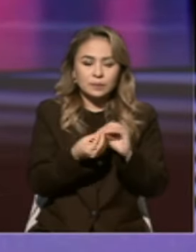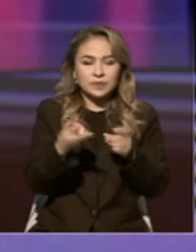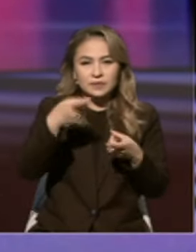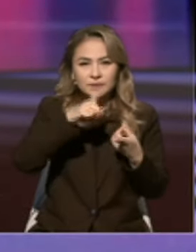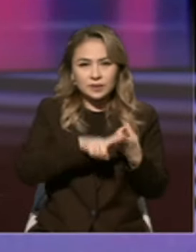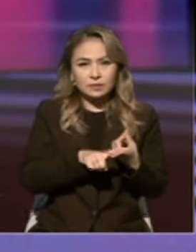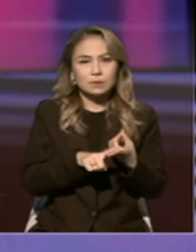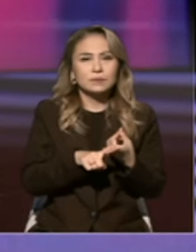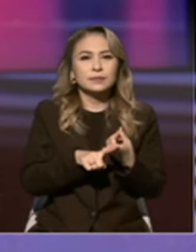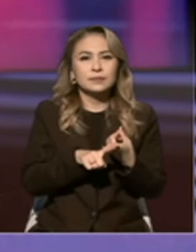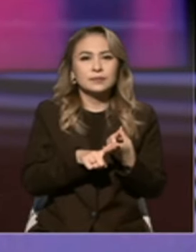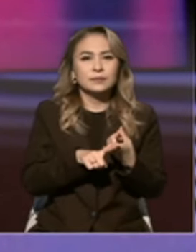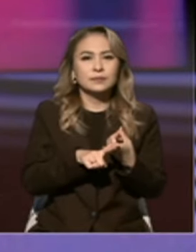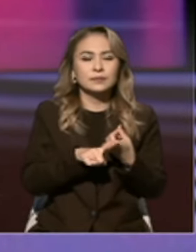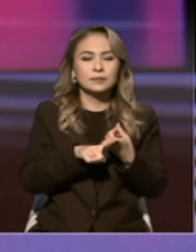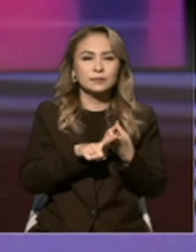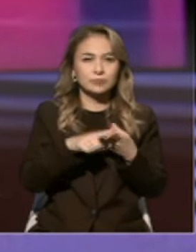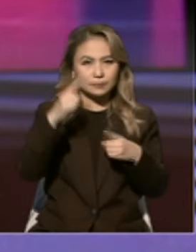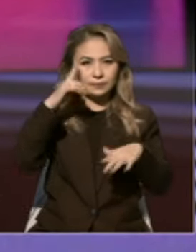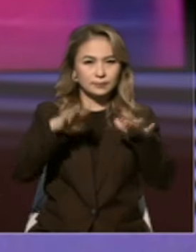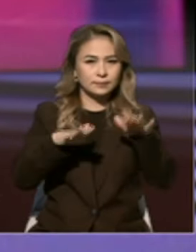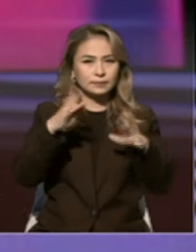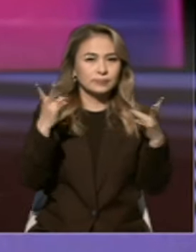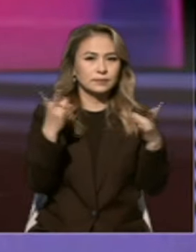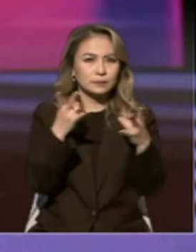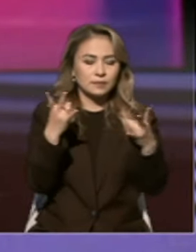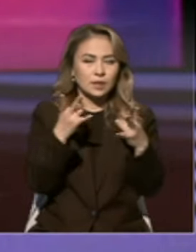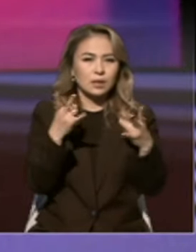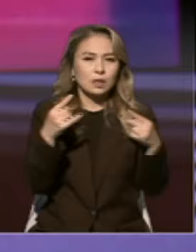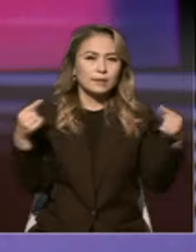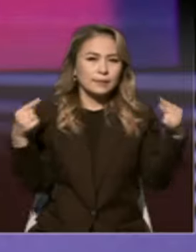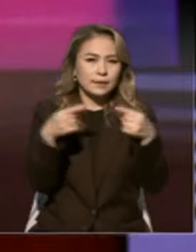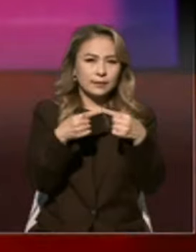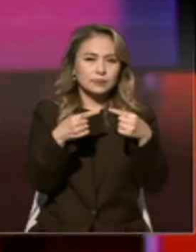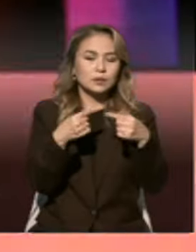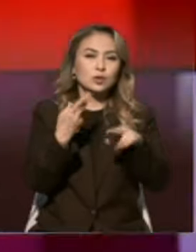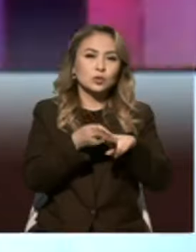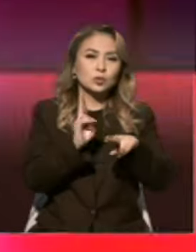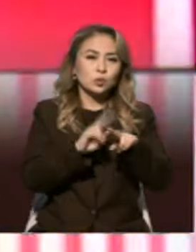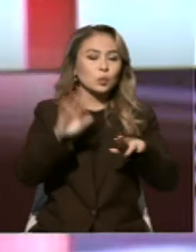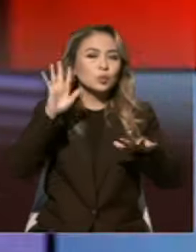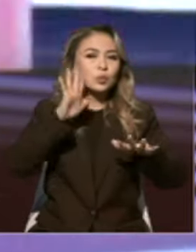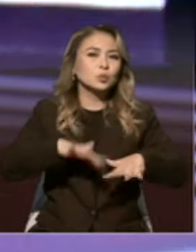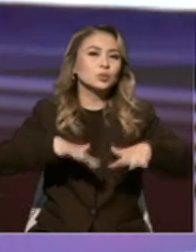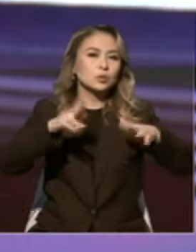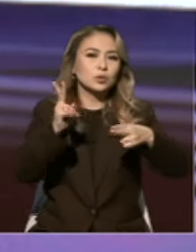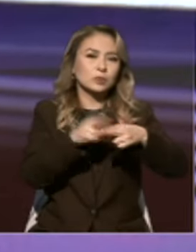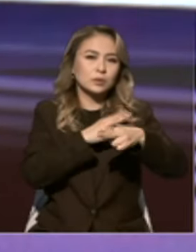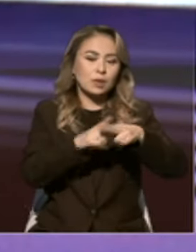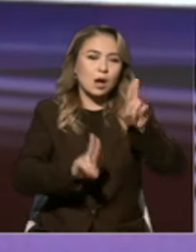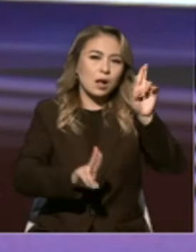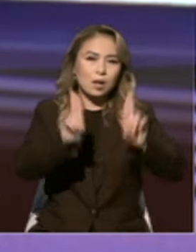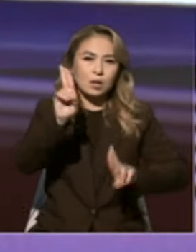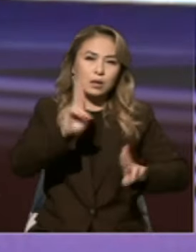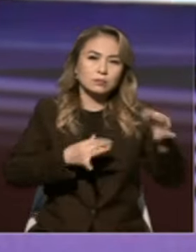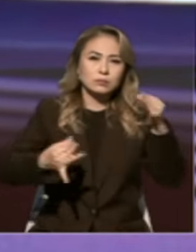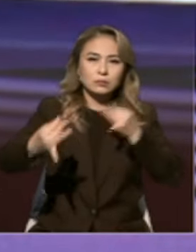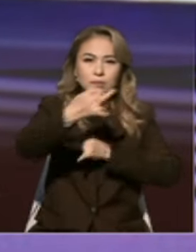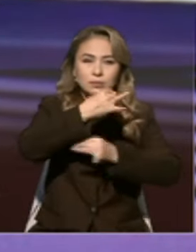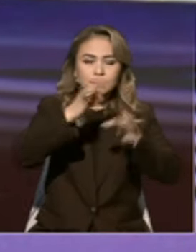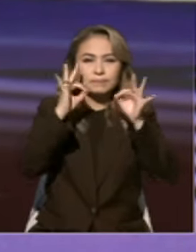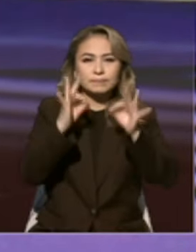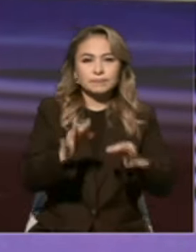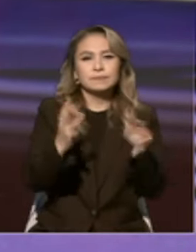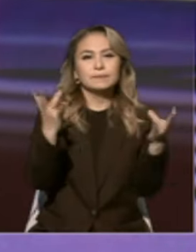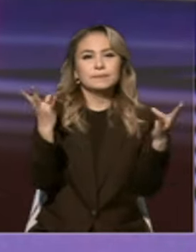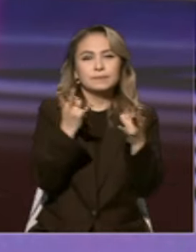Осыны саралауымыз керек. Сосын нақты сол тасқын суымен күресу алгоритмін пысықтап жетілдіруіміз